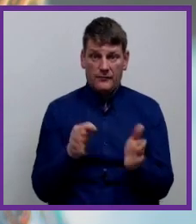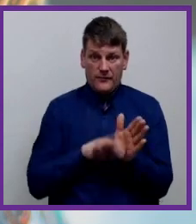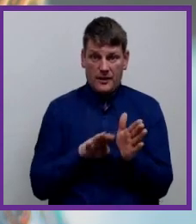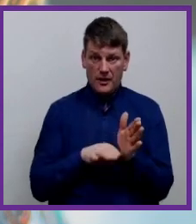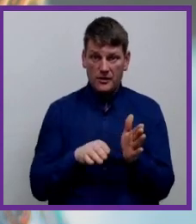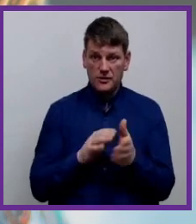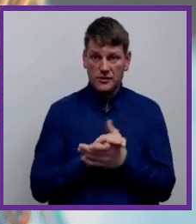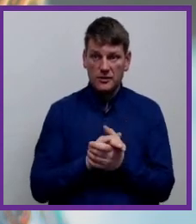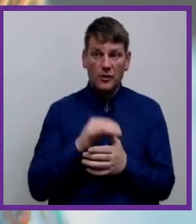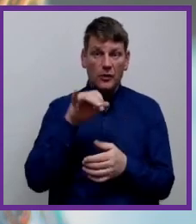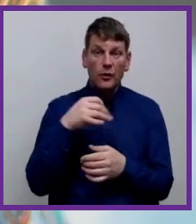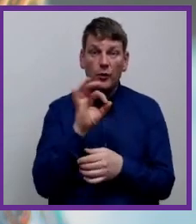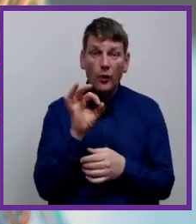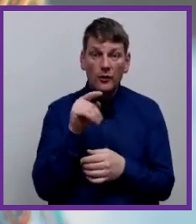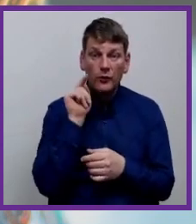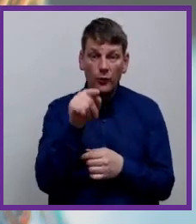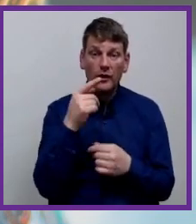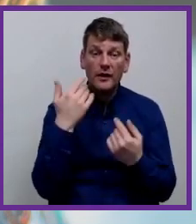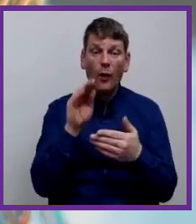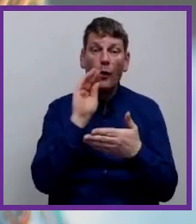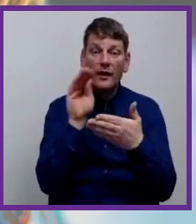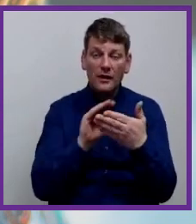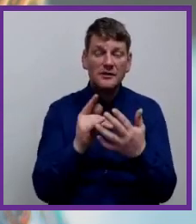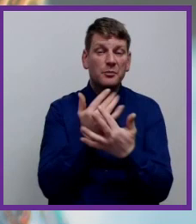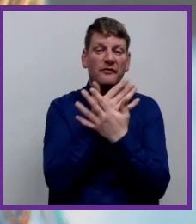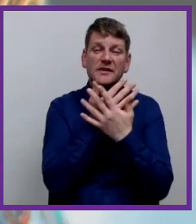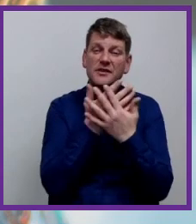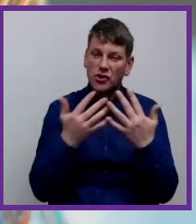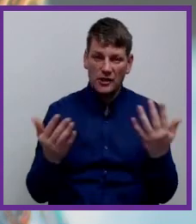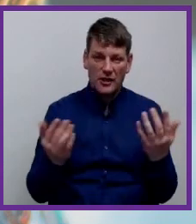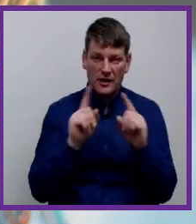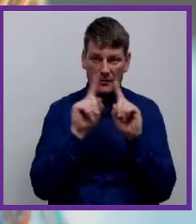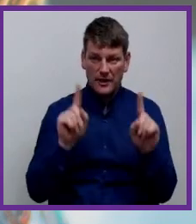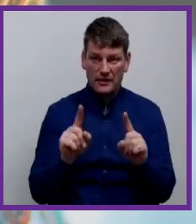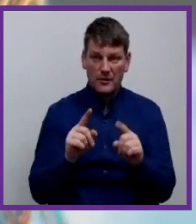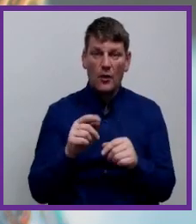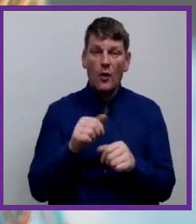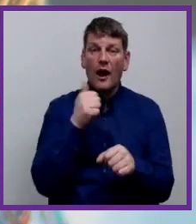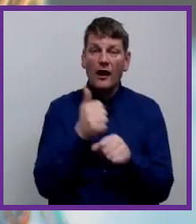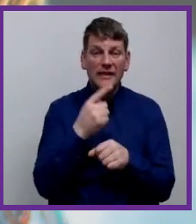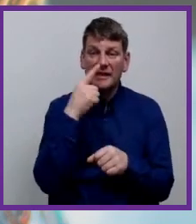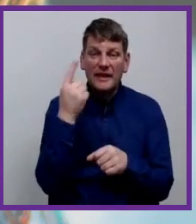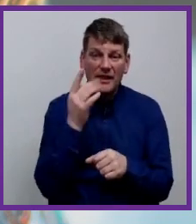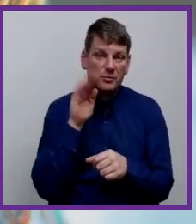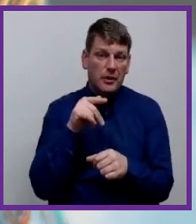Vienkārši. Jo tur jau raksta par visdažādākām lietām. Un galvenais neviens par to tā kā